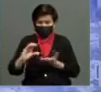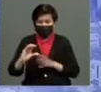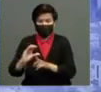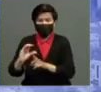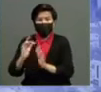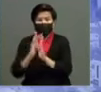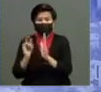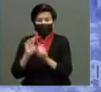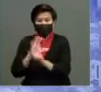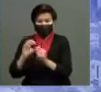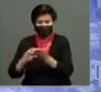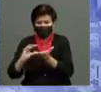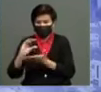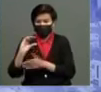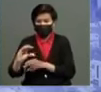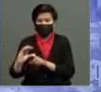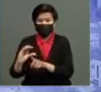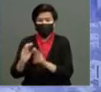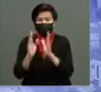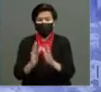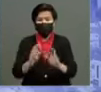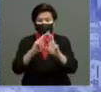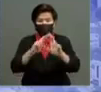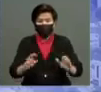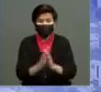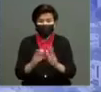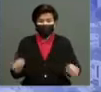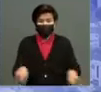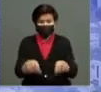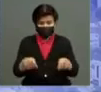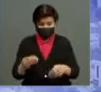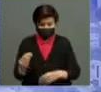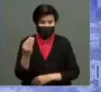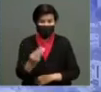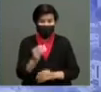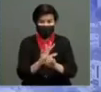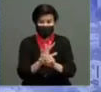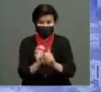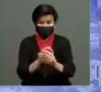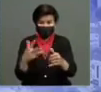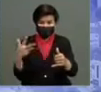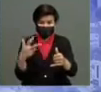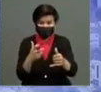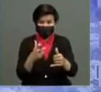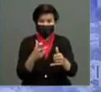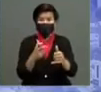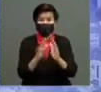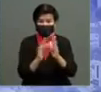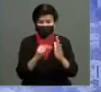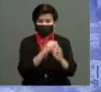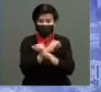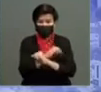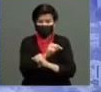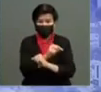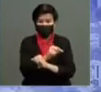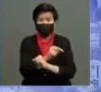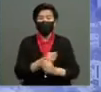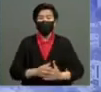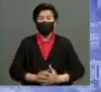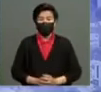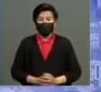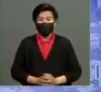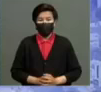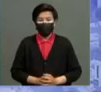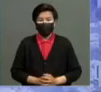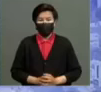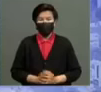ที่จะได้รับโควต้าไปเนี่ยให้กับผู้ประกอบการผู้ที่เป็นทำร้านอาหารด้วยเพื่อเขาจะได้ทำอาหารที่